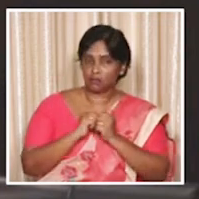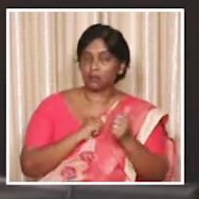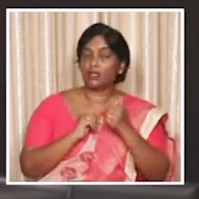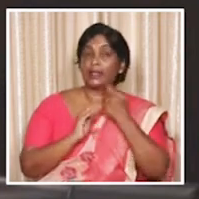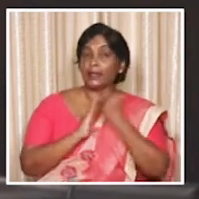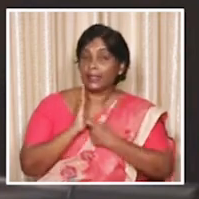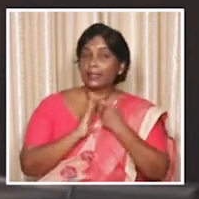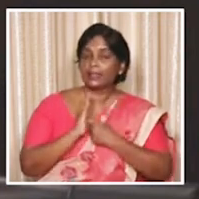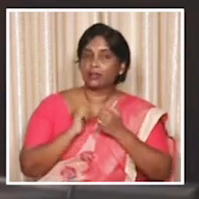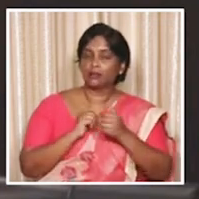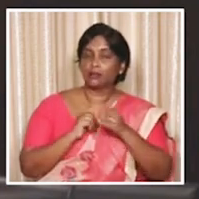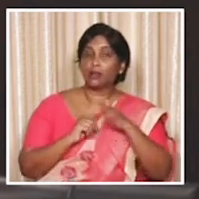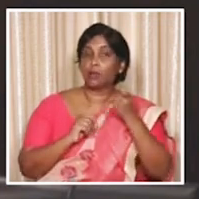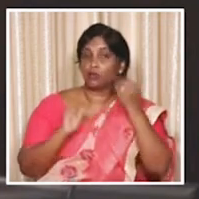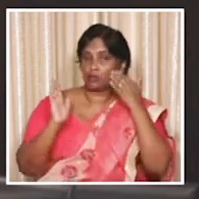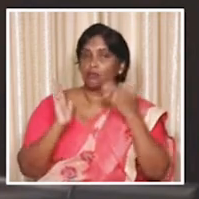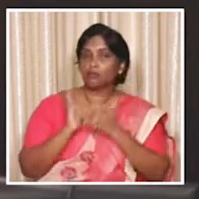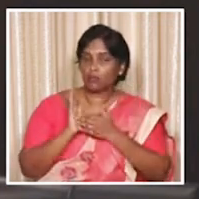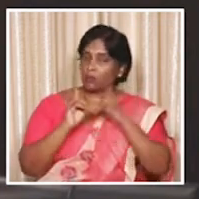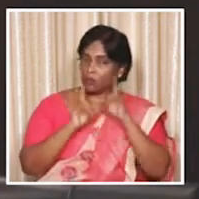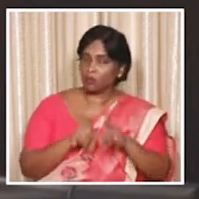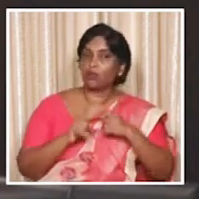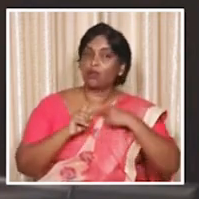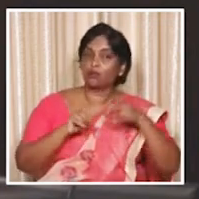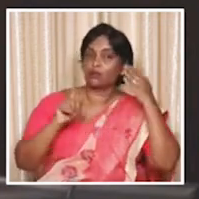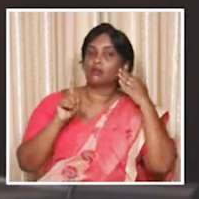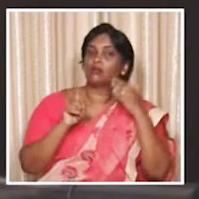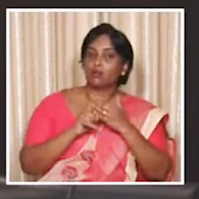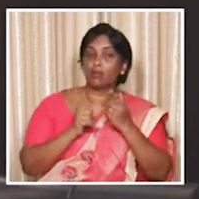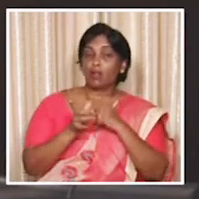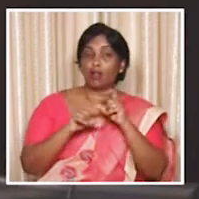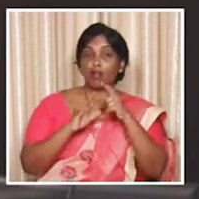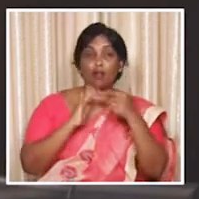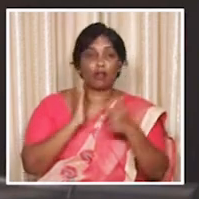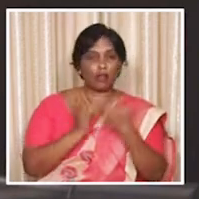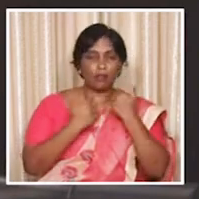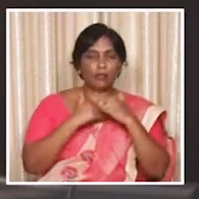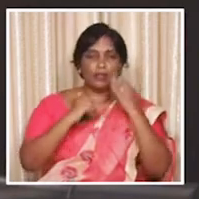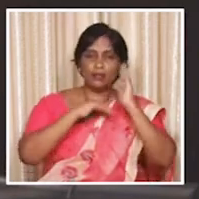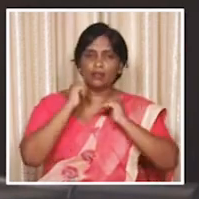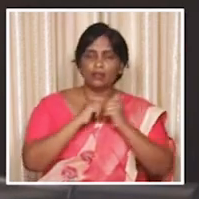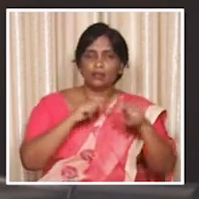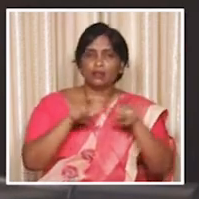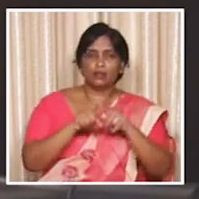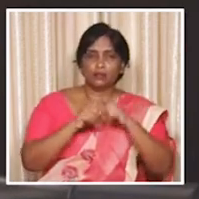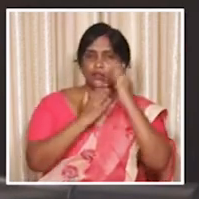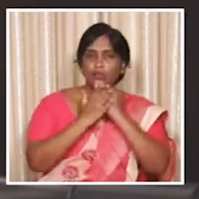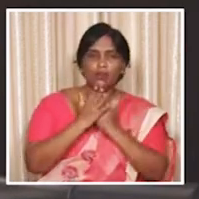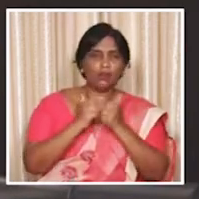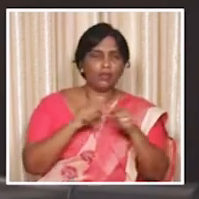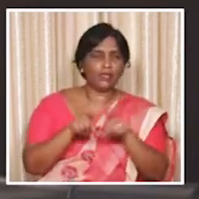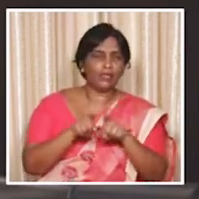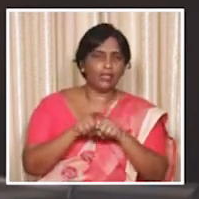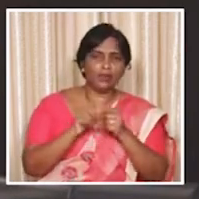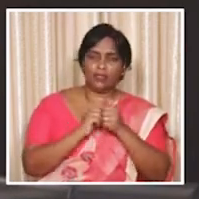මේක ඇතුළේ ක්‍රියාත්මක කරන්න මූල්‍ය පිළිබඳව ඒ වගේම අනෙකුත් කාරණා පිළිබඳ විගණනය පිළිබඳව වැඩපිළිවෙල සකස් කරන්න අපි අවධානය යොමු කරා.